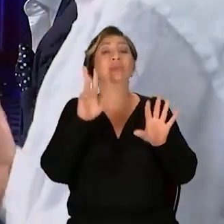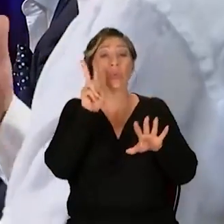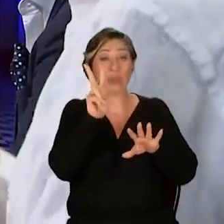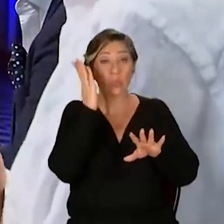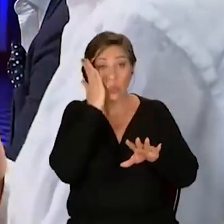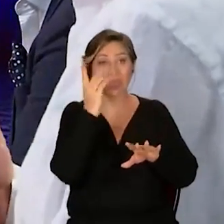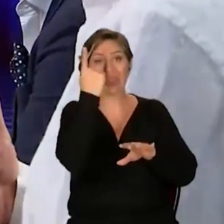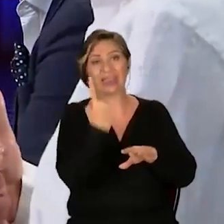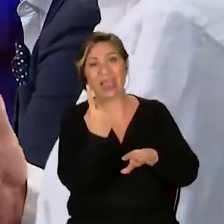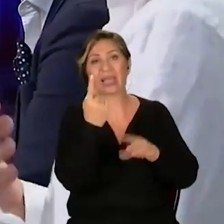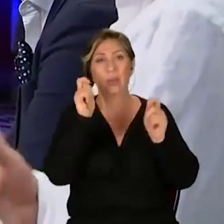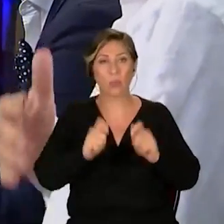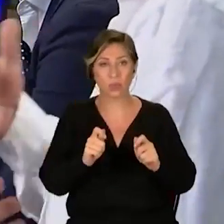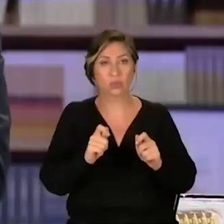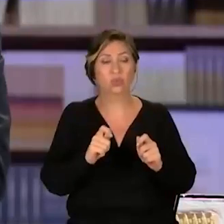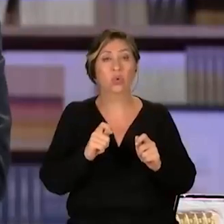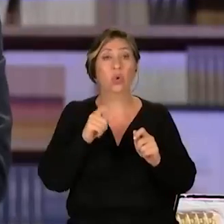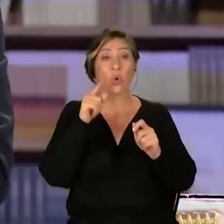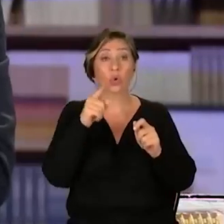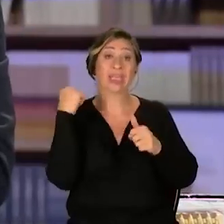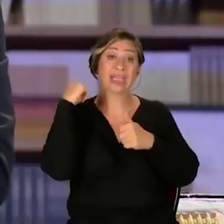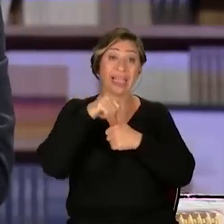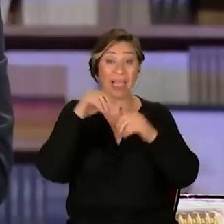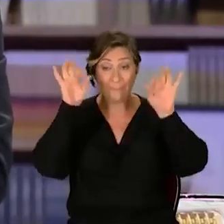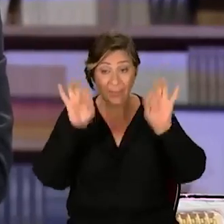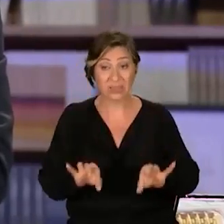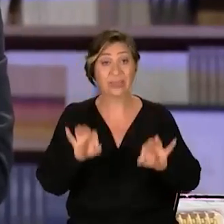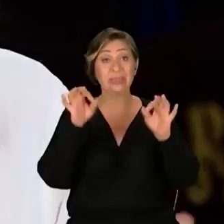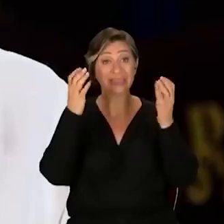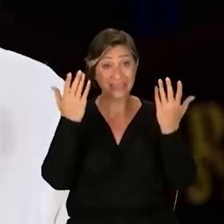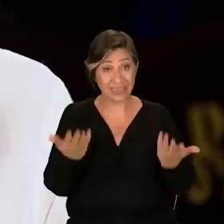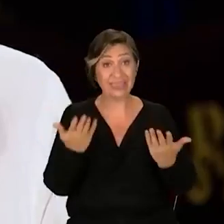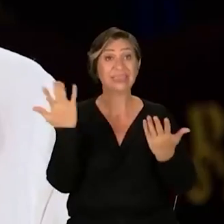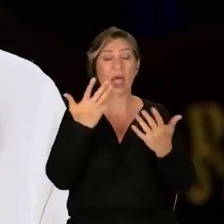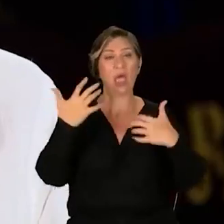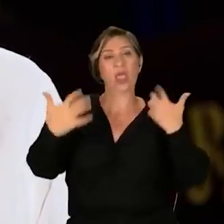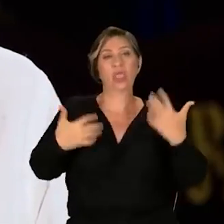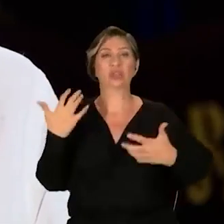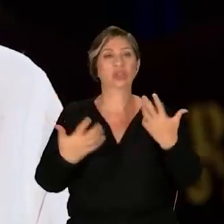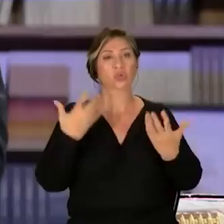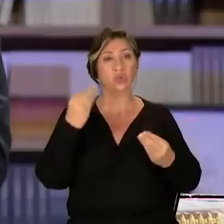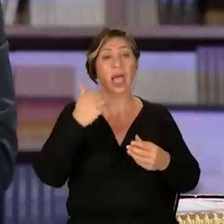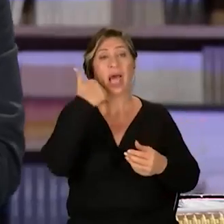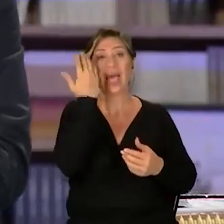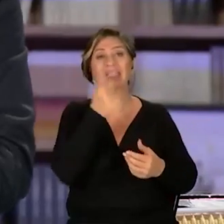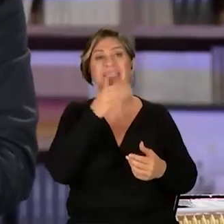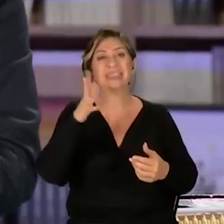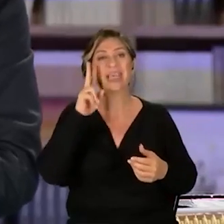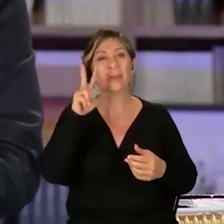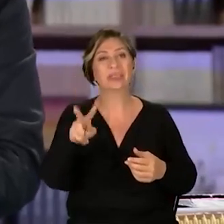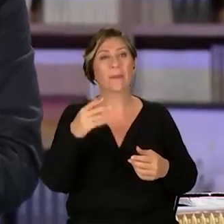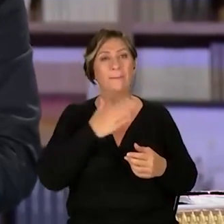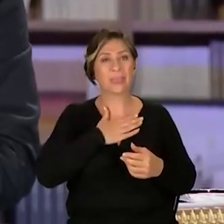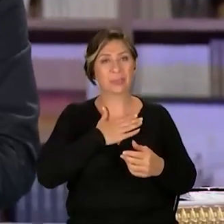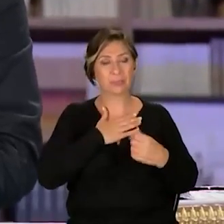uykuyu teke indirmiş durumdayız. Onu yeniden gündeme getirebilirseniz daha enerjik olursunuz. Peki Akdeniz meselesine baktığımızda